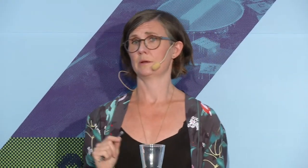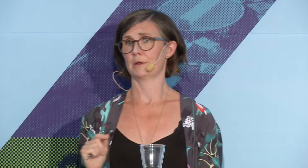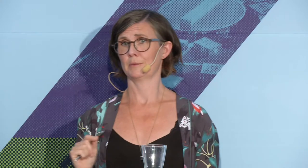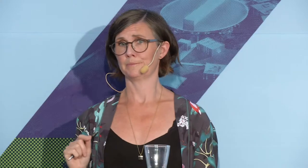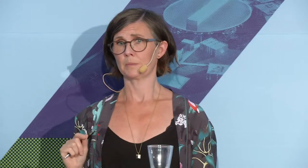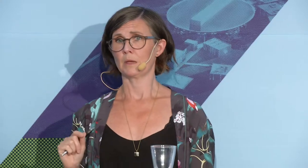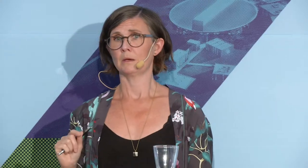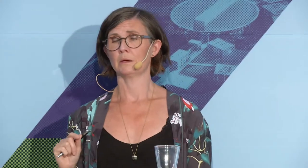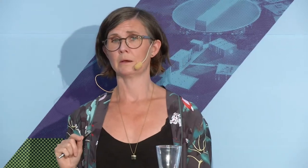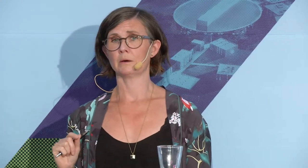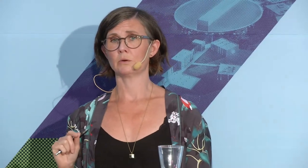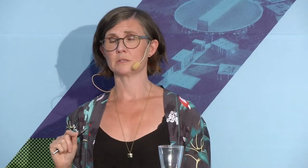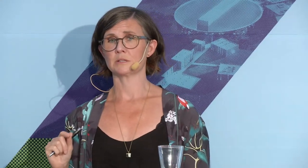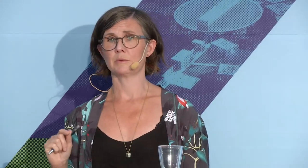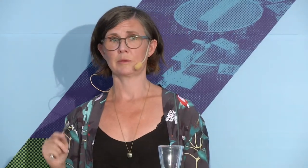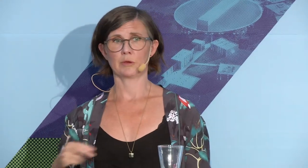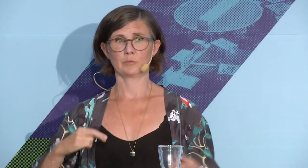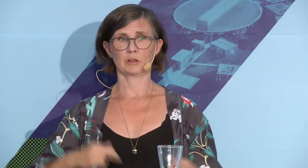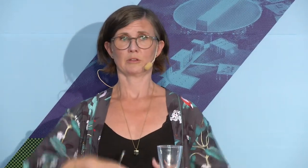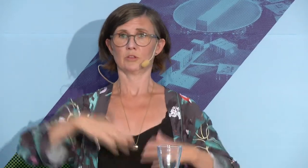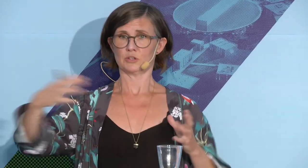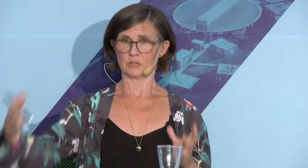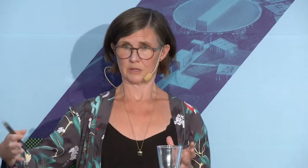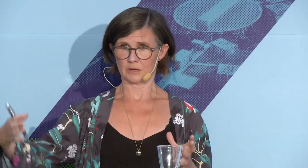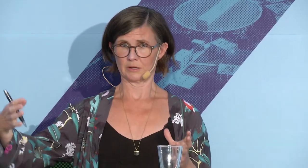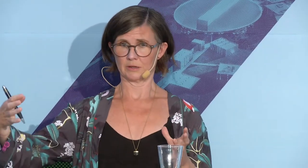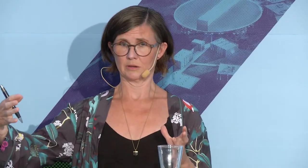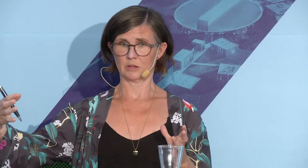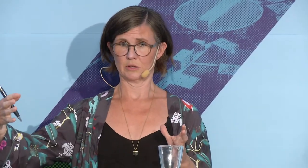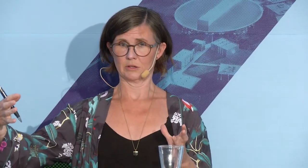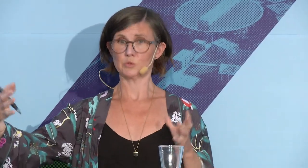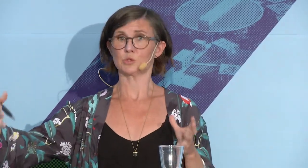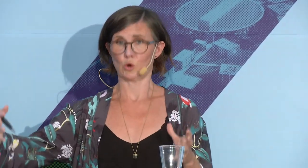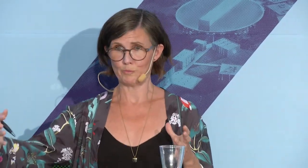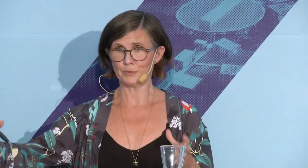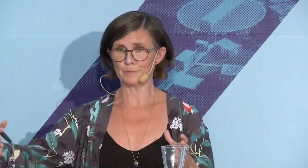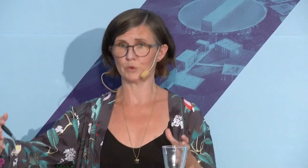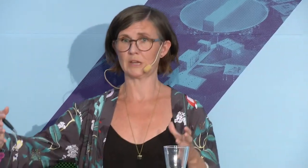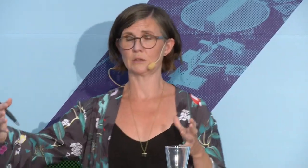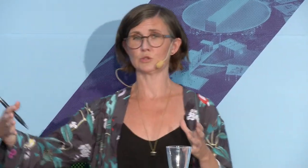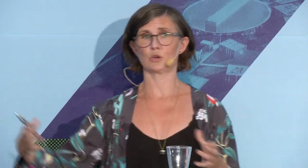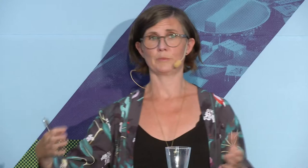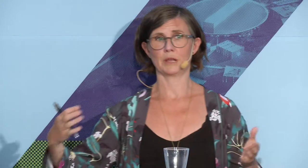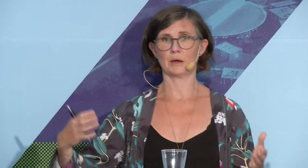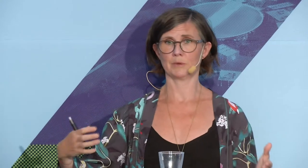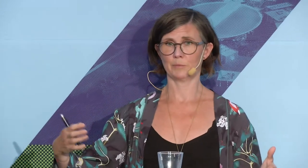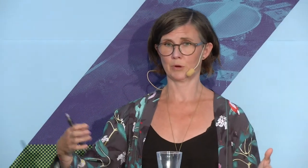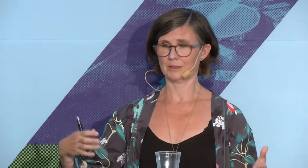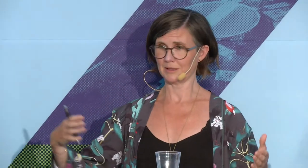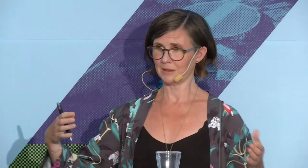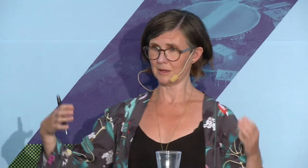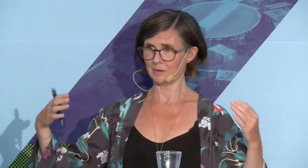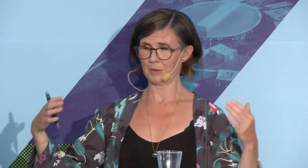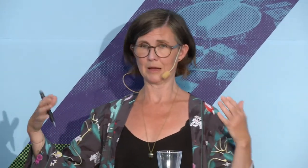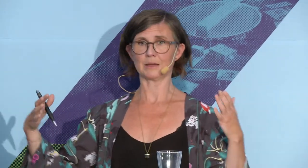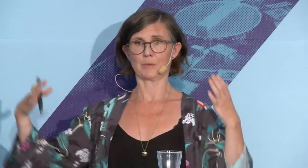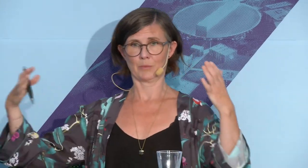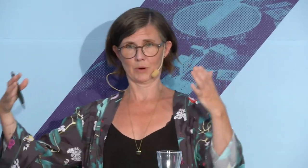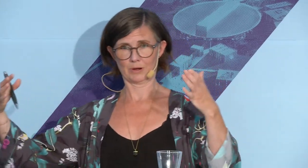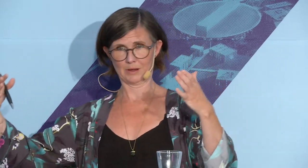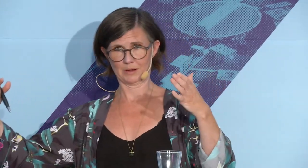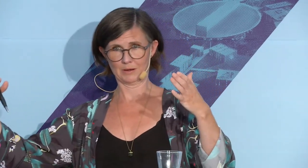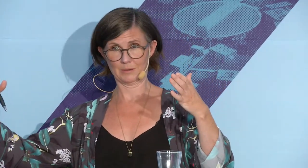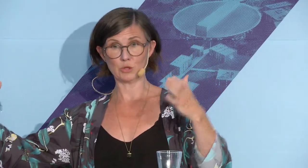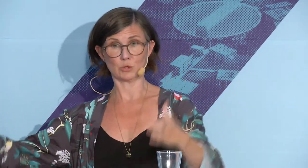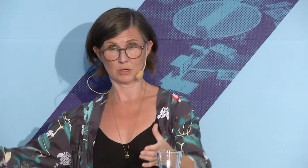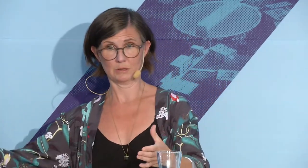ut en skola i Malmö. Och i samhället behöver bygga en ny huskropp. Och den huskroppen hamnar på, inte i park, men